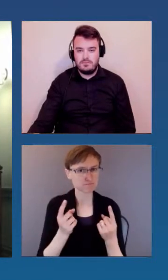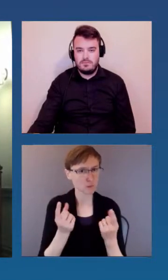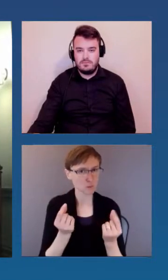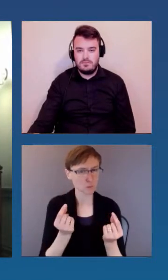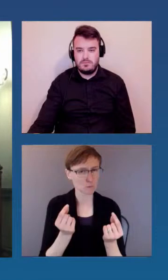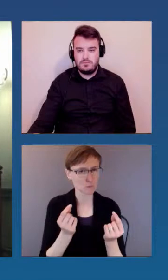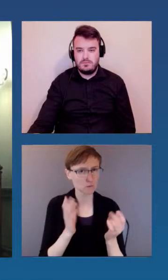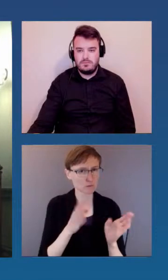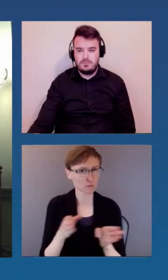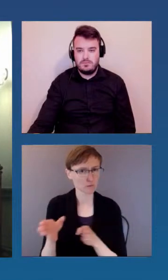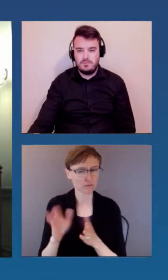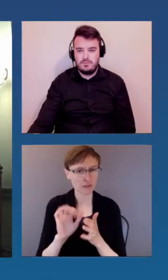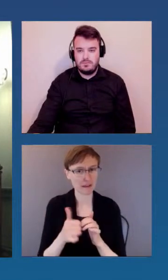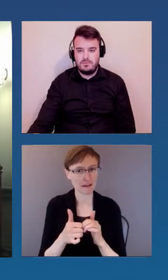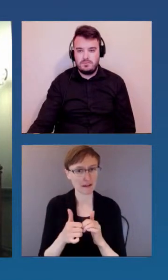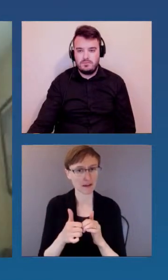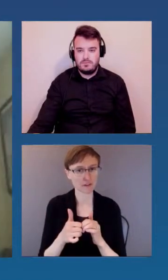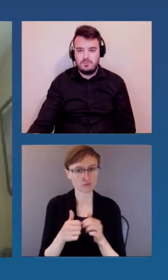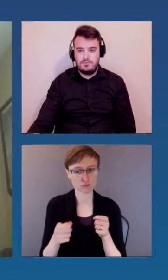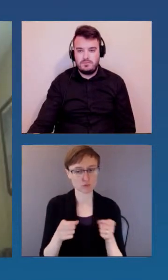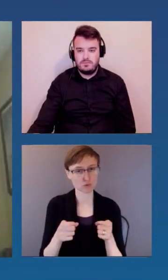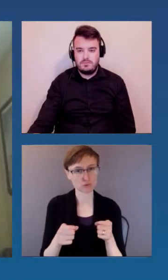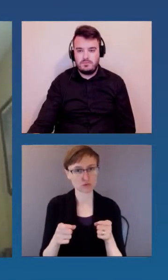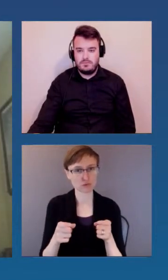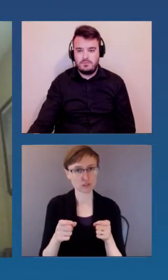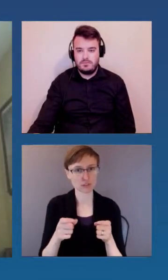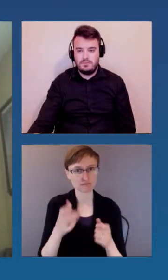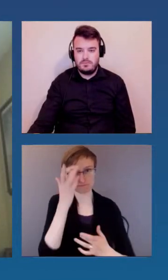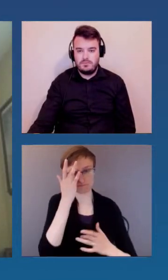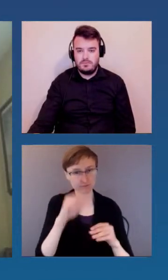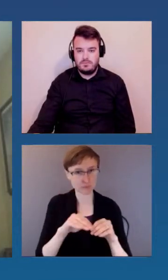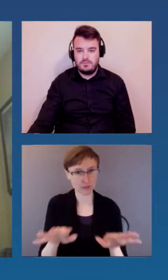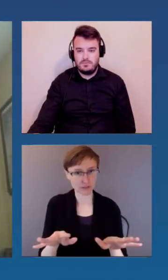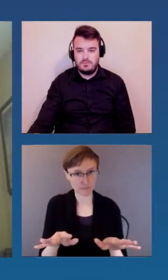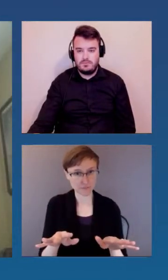recommandations de santé publique d'Ottawa. Merci.